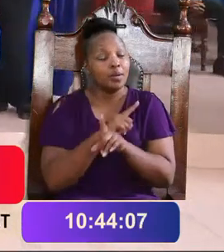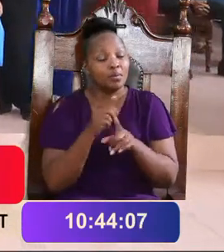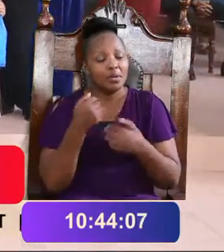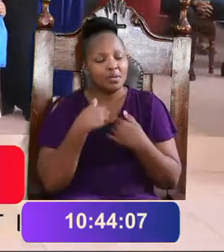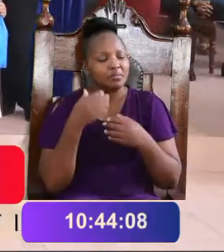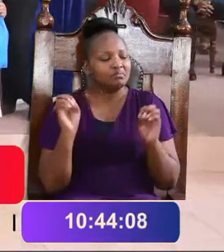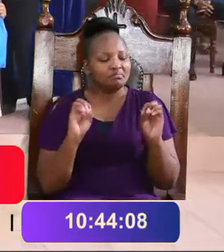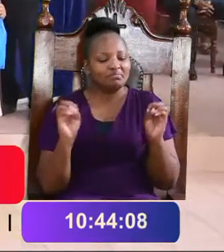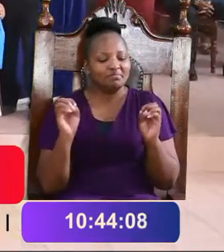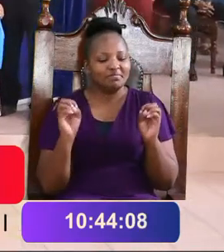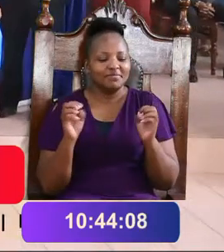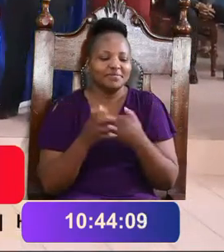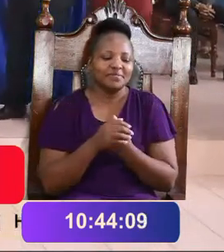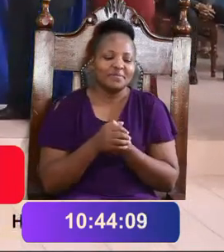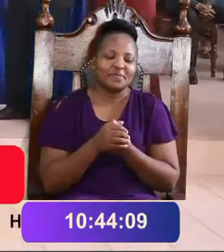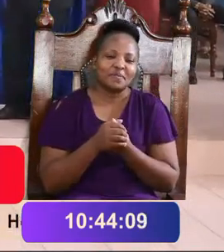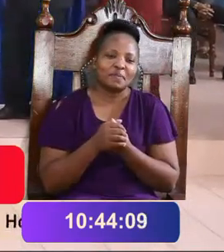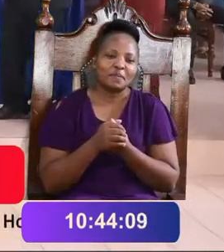sina.